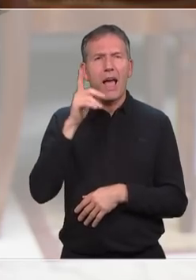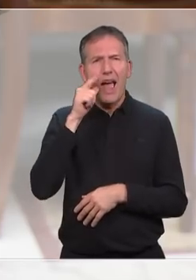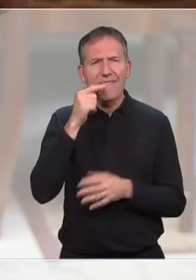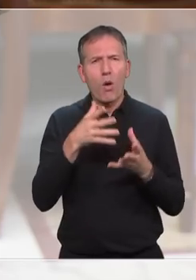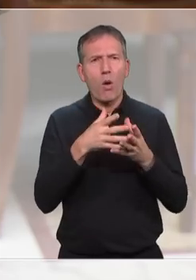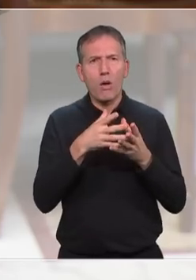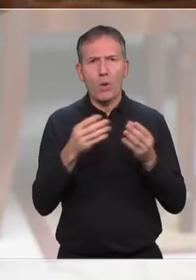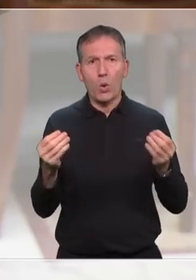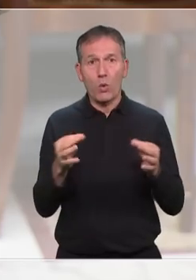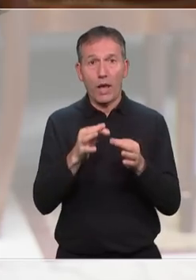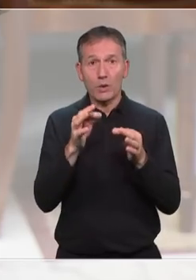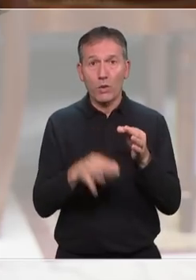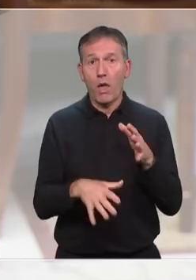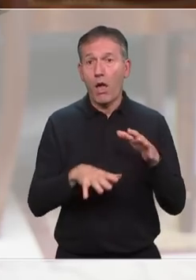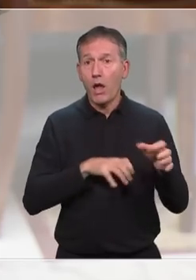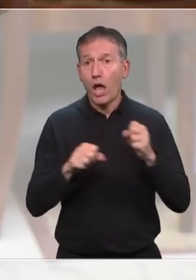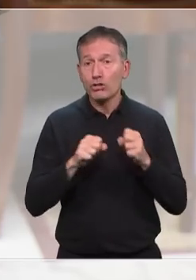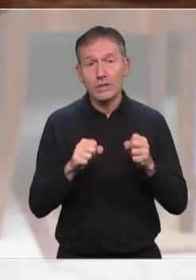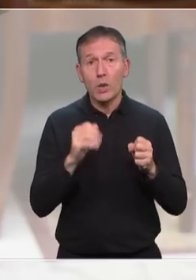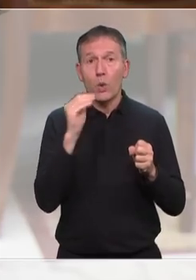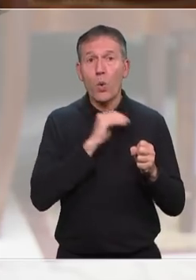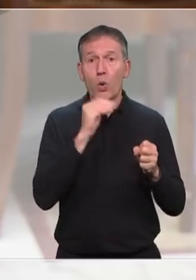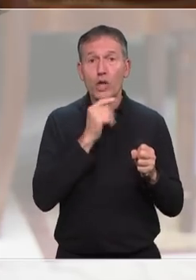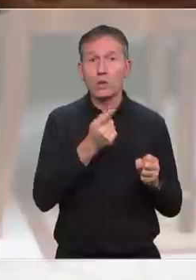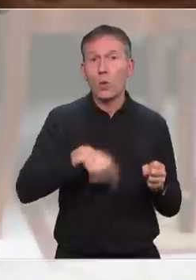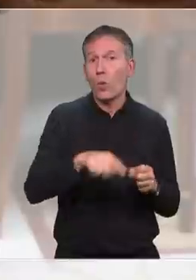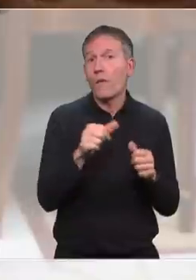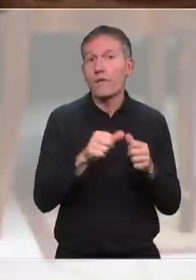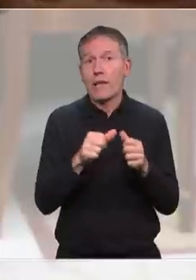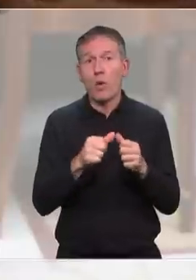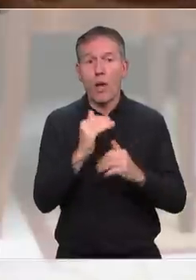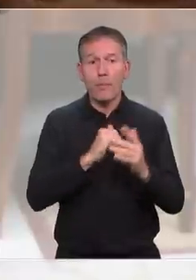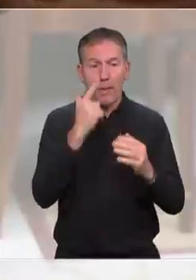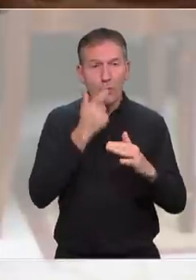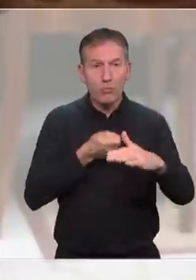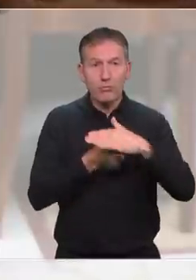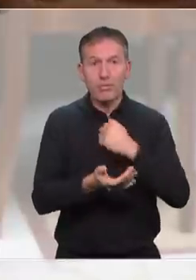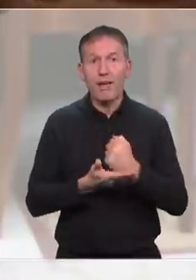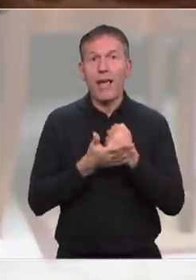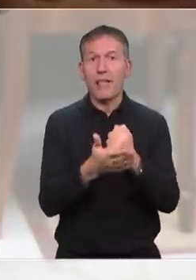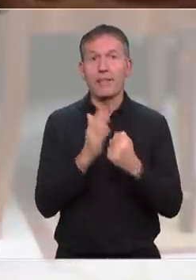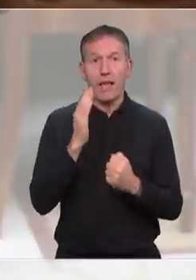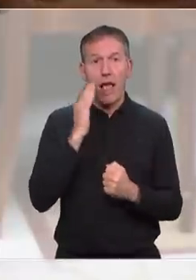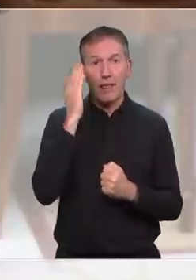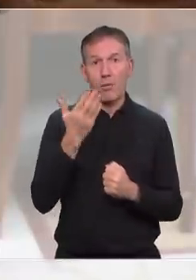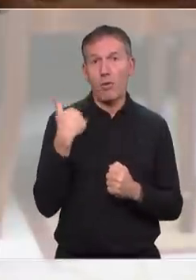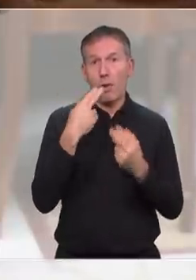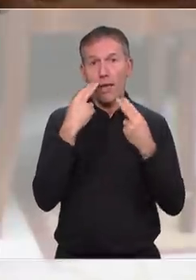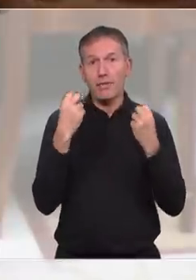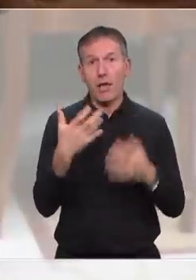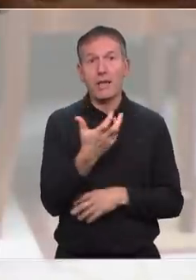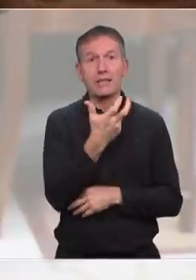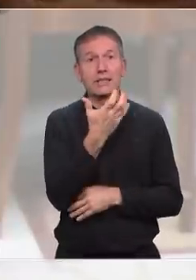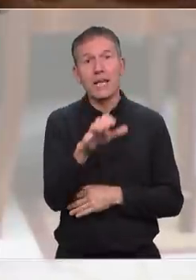parfois produire. D'abord, agir sur l'urgence. D'abord, ce que nous avons fait, plan d'aide à l'alimentation animale qui a été déployé à partir du printemps, près de 500 millions